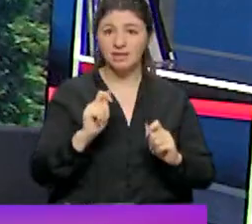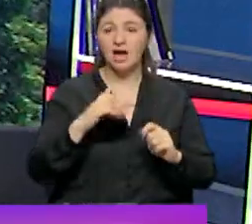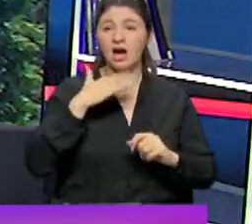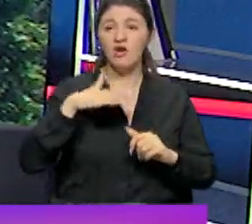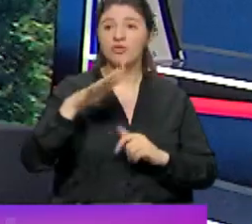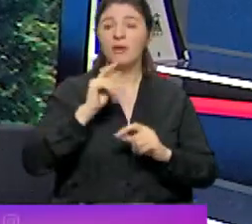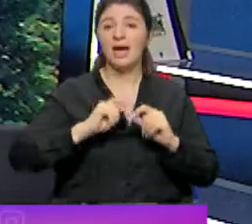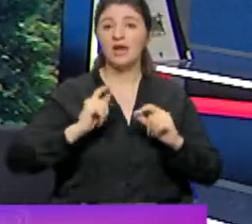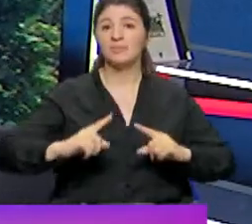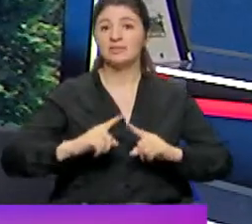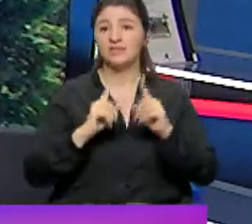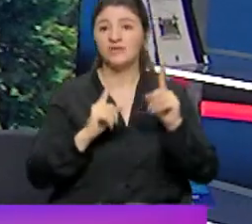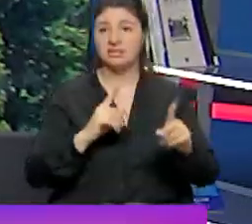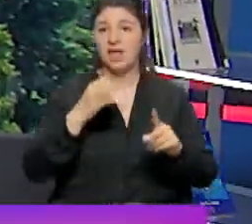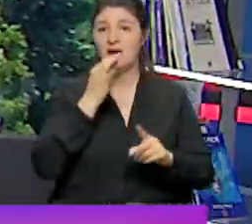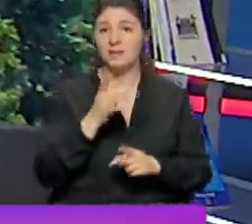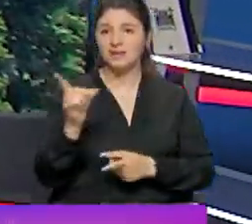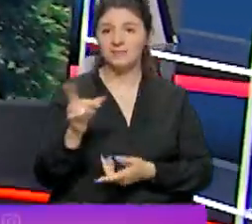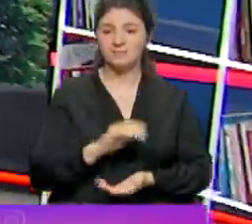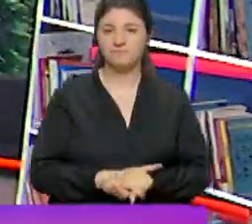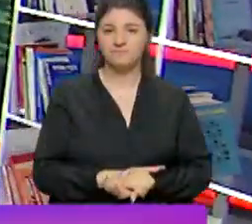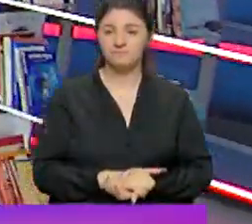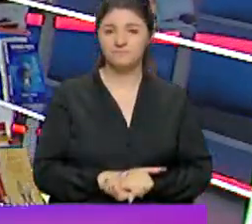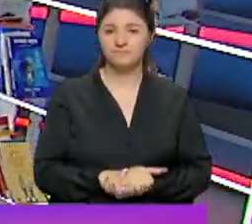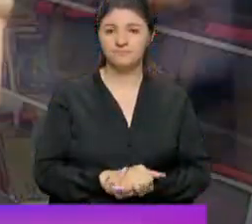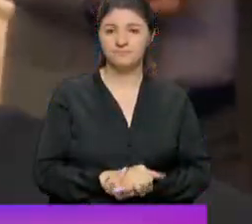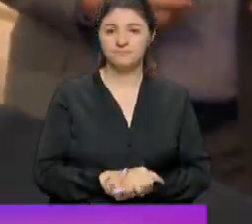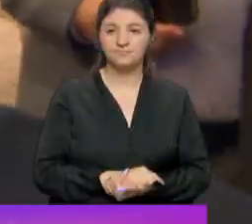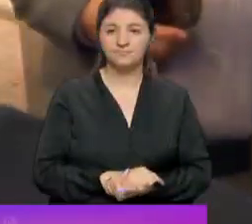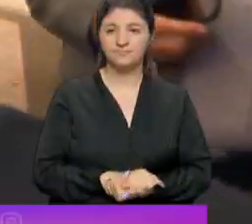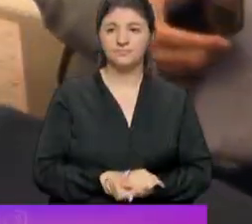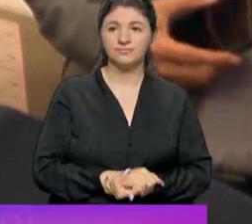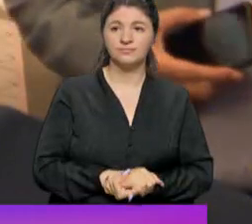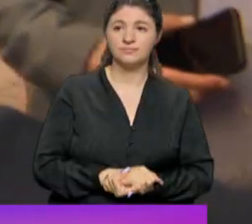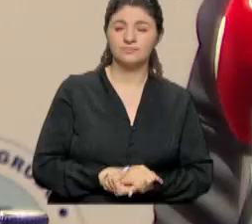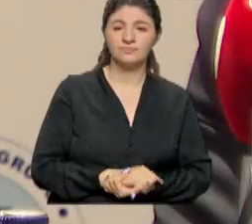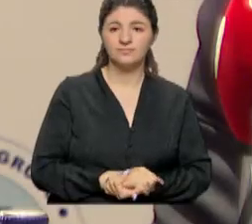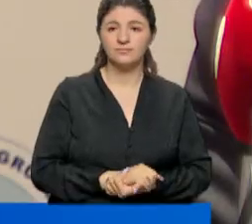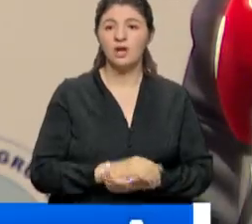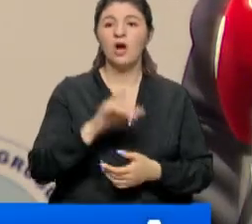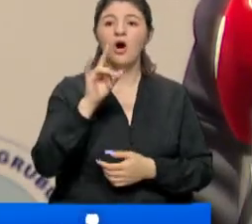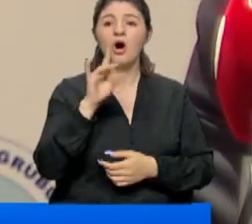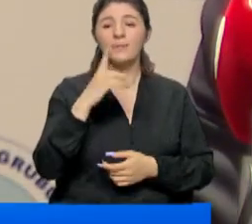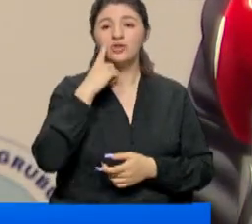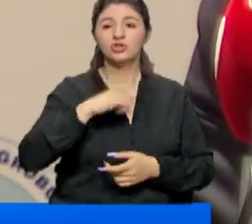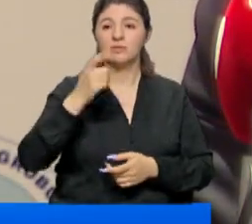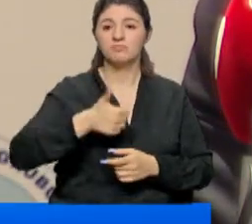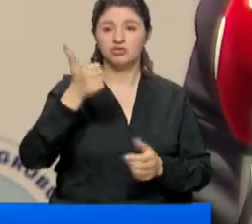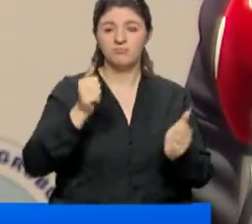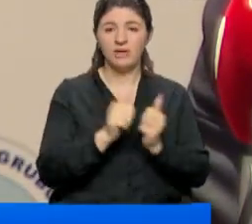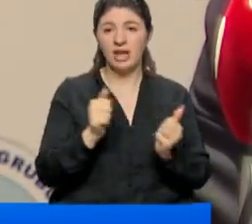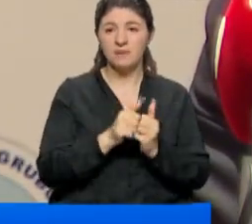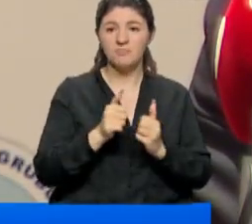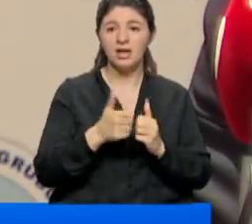Avrupa ekonomi zirvesi'nin haberi abone ol Ben 15 Cumhurbaşkanı ile